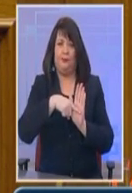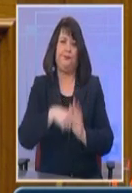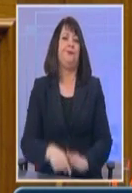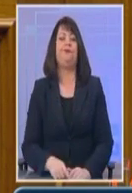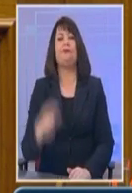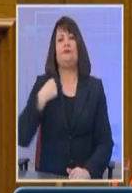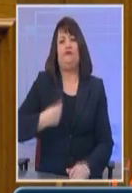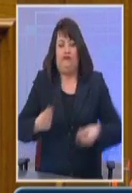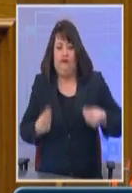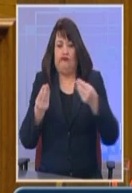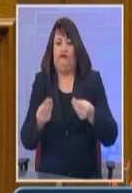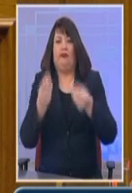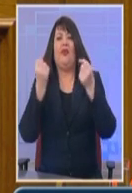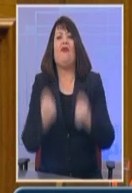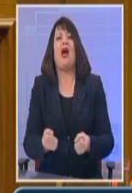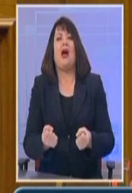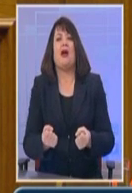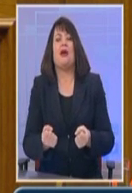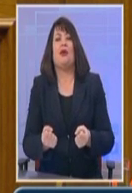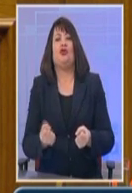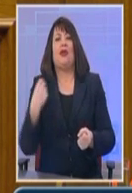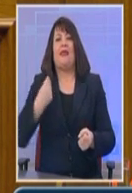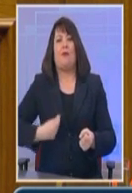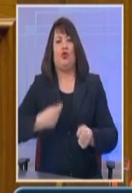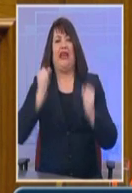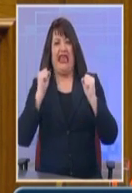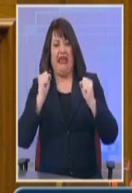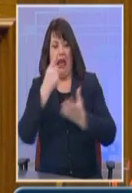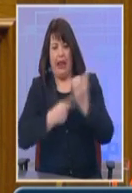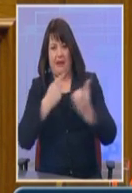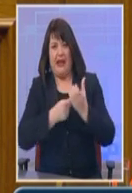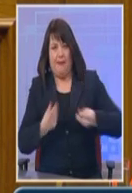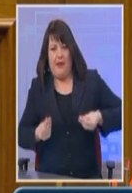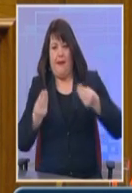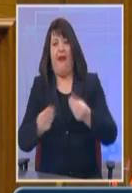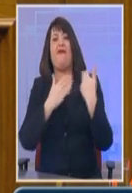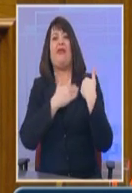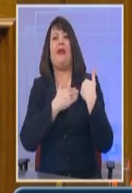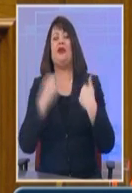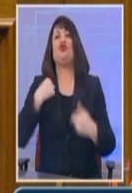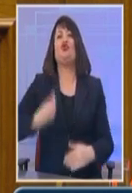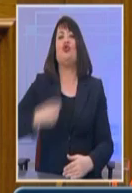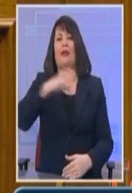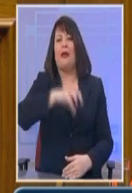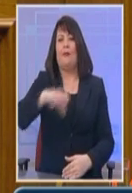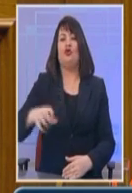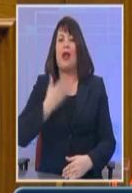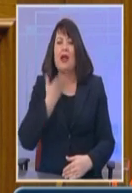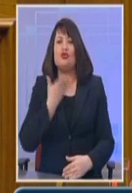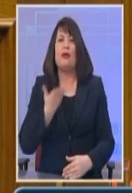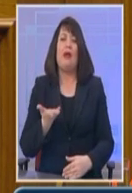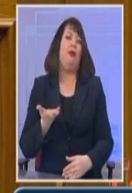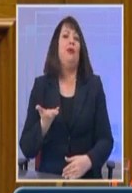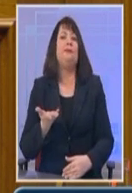στην αυτοδιοίκηση τις ελλείψεις της δημόσιας υγείας, μεταφέροντας ευθύνες για δαπάνες χωρίς